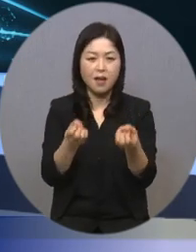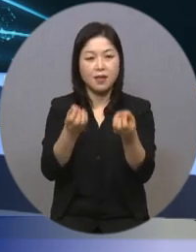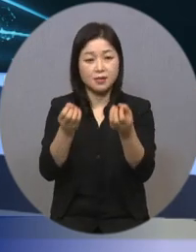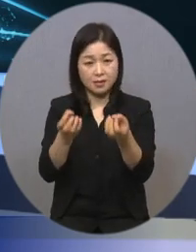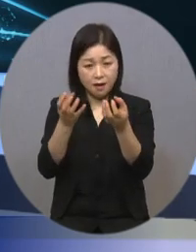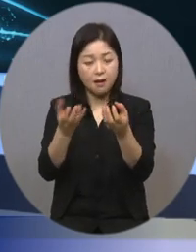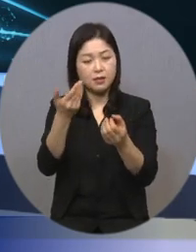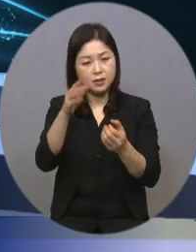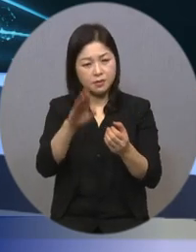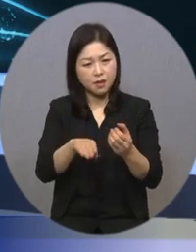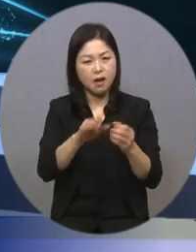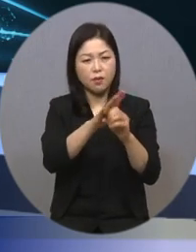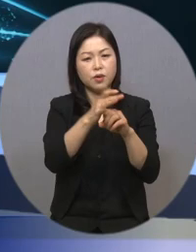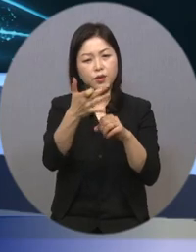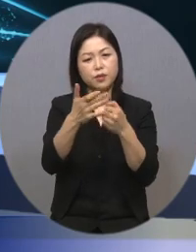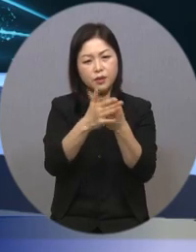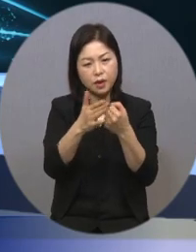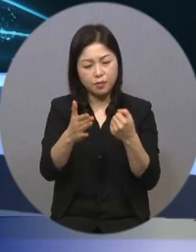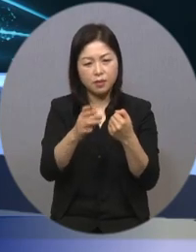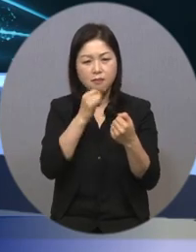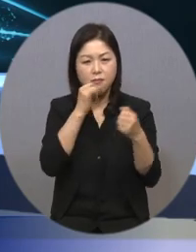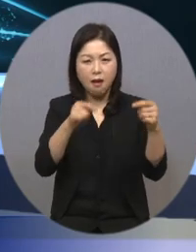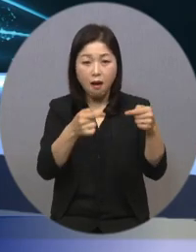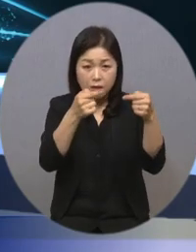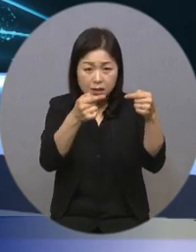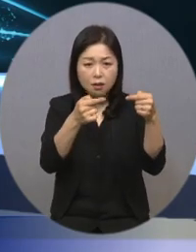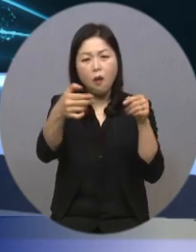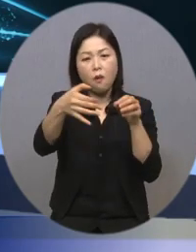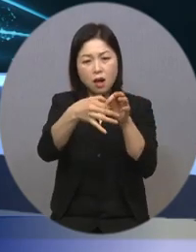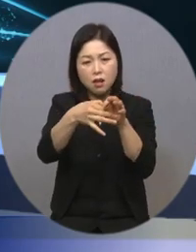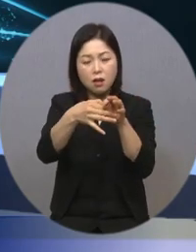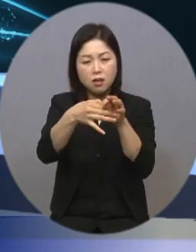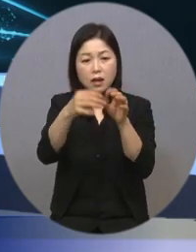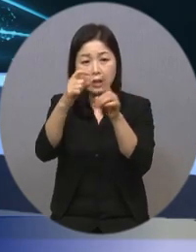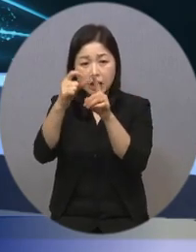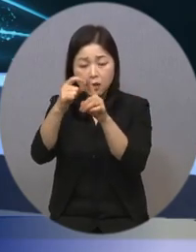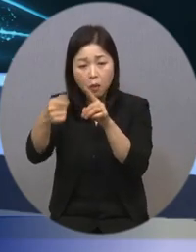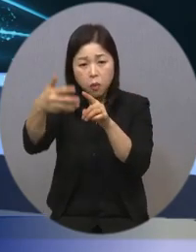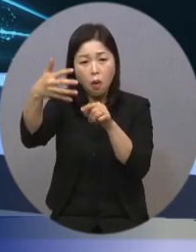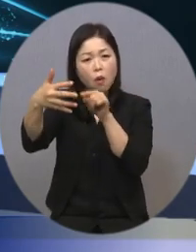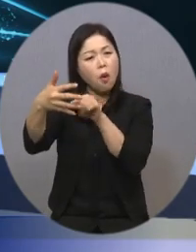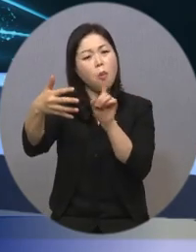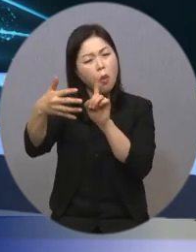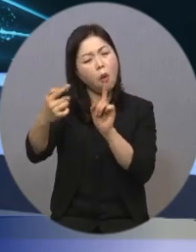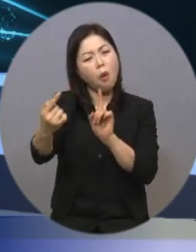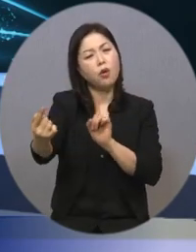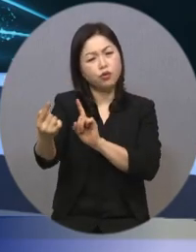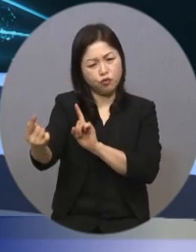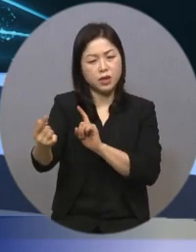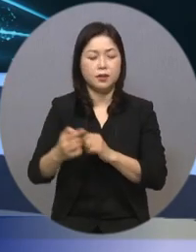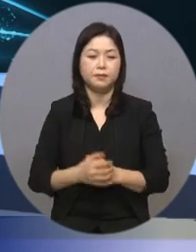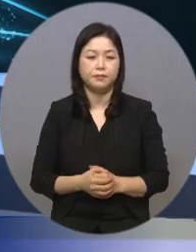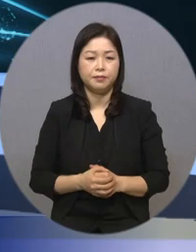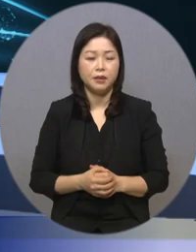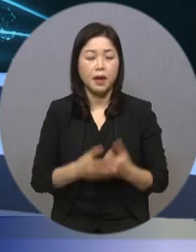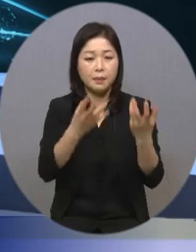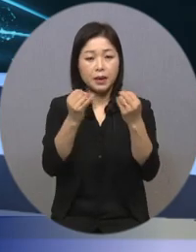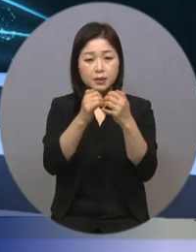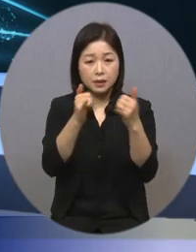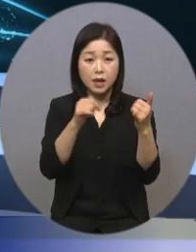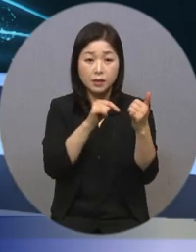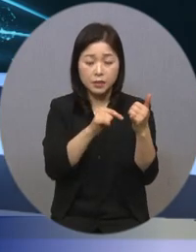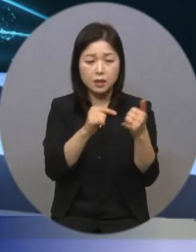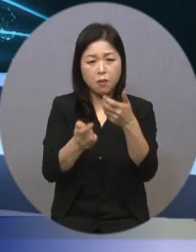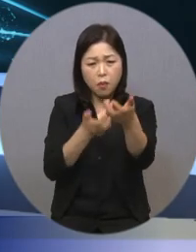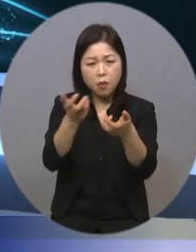크론 알고 로 인해 설 연휴에 연관검색어로 거리도 기가 함께 뜨는 안타까운 상황인데요 많은 사람들의 이동이